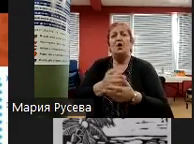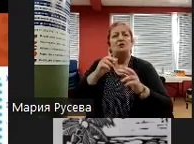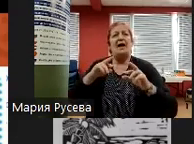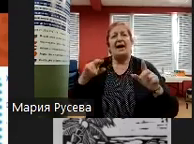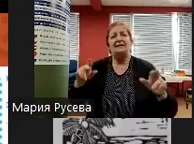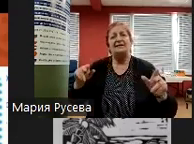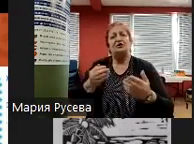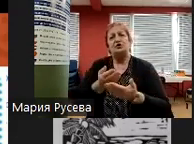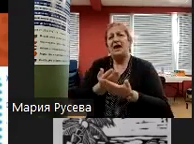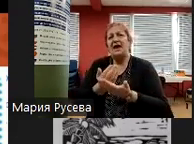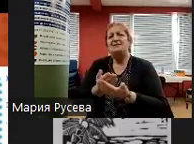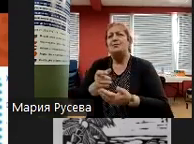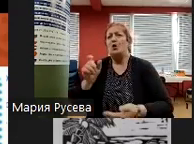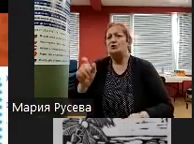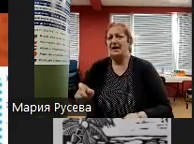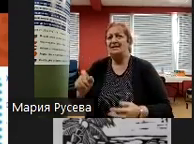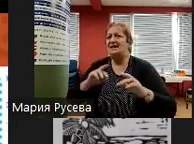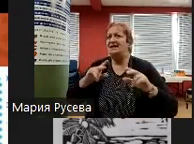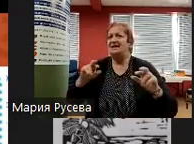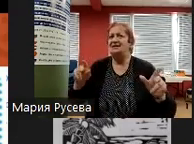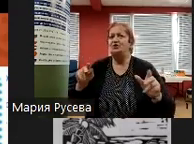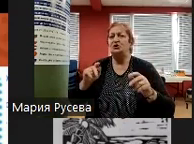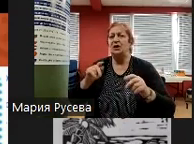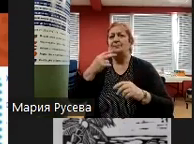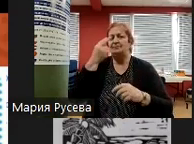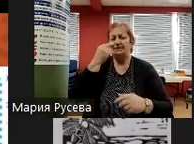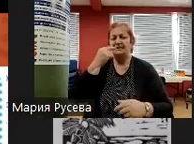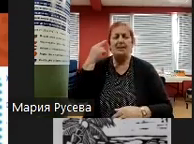различни потребители с различни увреждания.